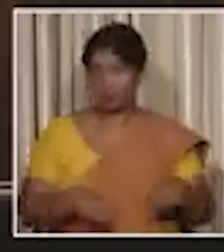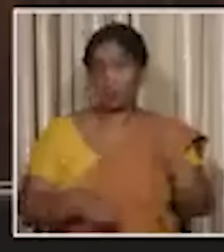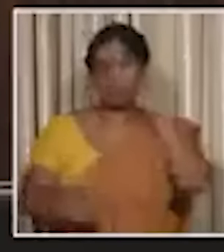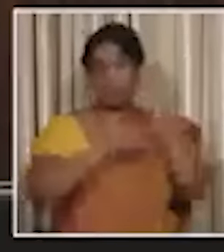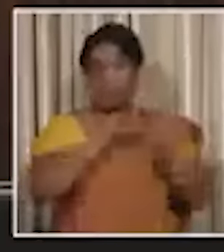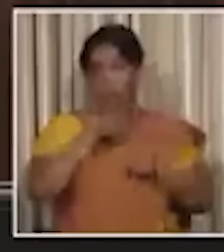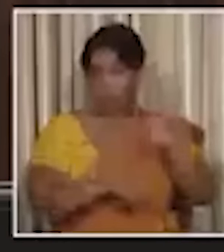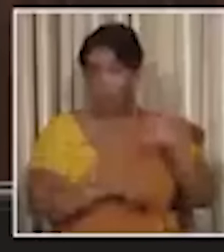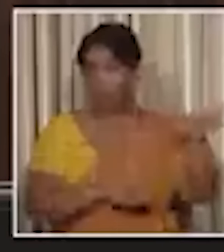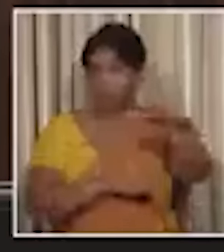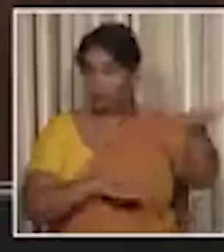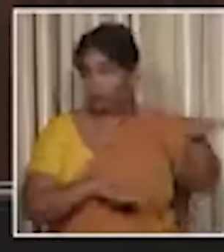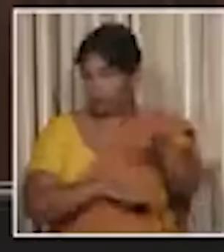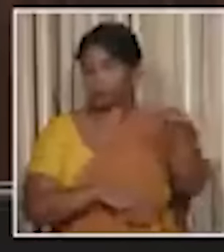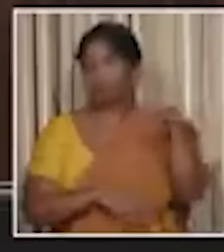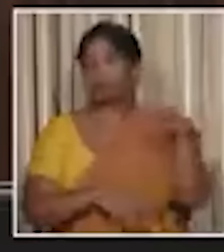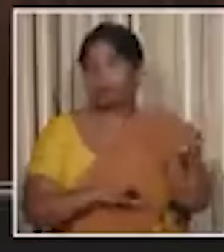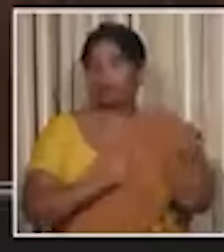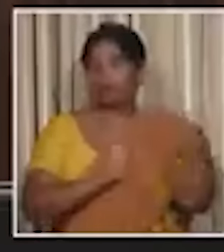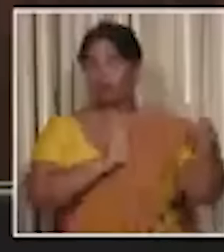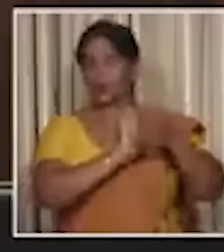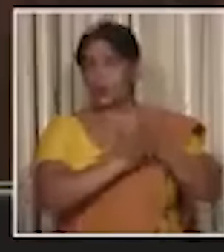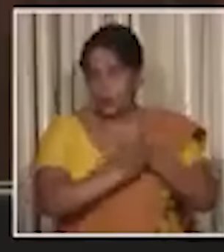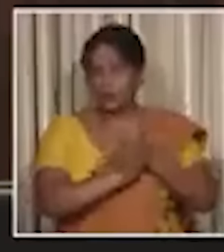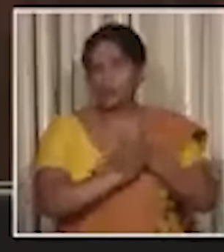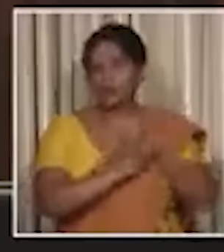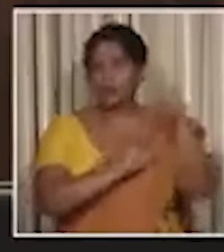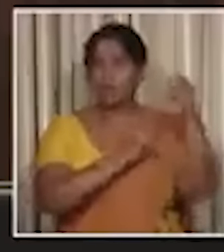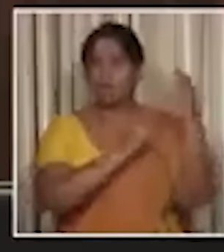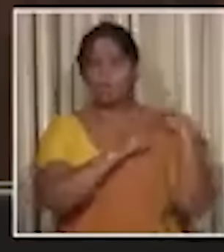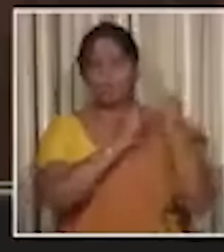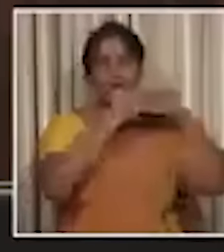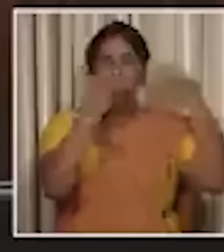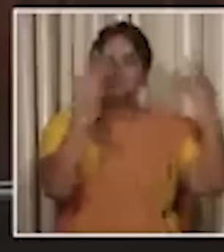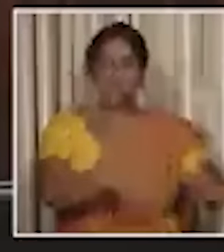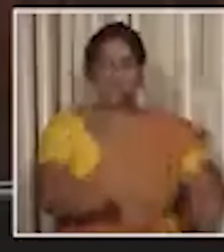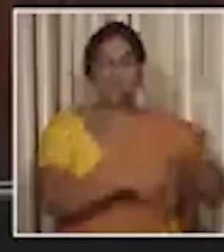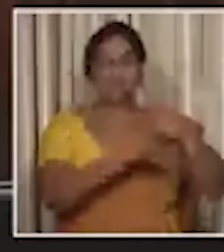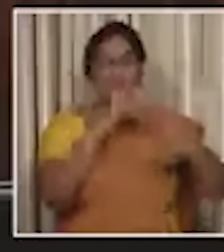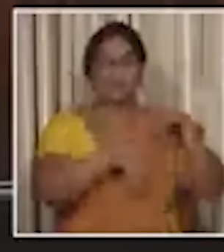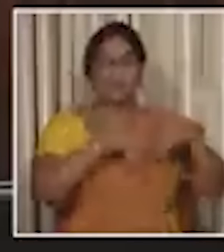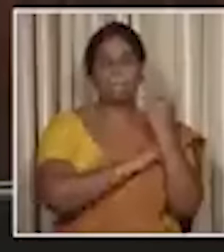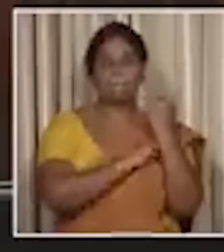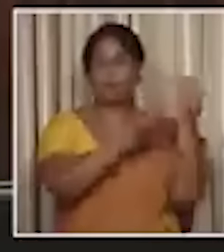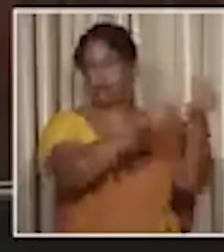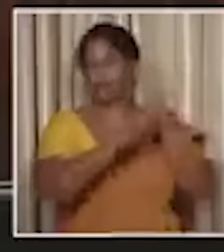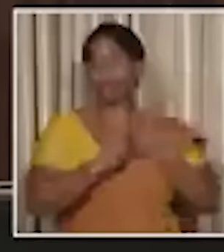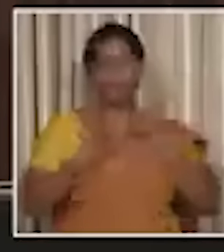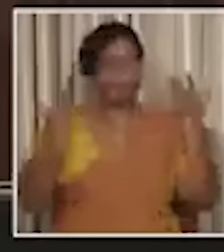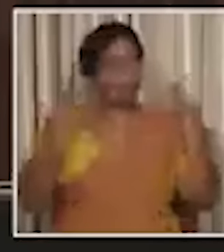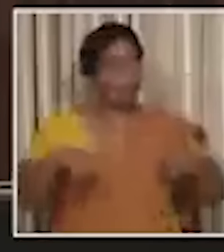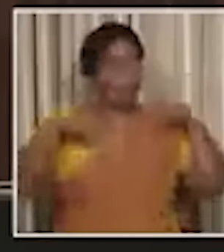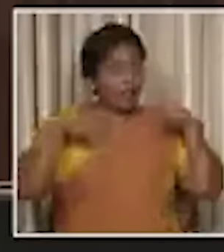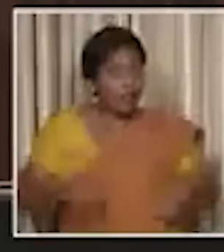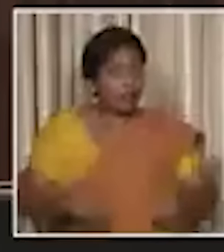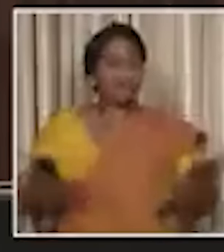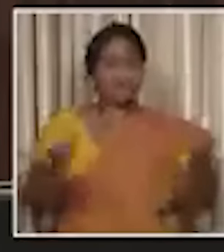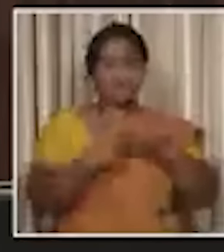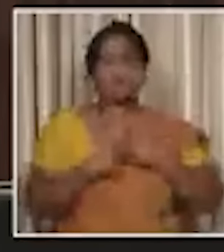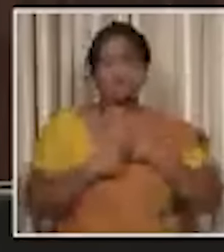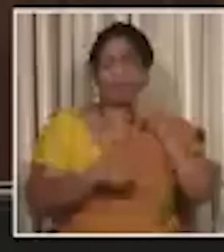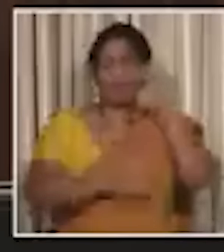ජනතාවගේ බැඳීමේ ඔවුන්ගේ පංගුව ඉටු කොට අමාරයි. ඔවුන් අපි වෙත බලය ලබා දී තිබෙනවා. දැන් අපට තිබෙන්නේ